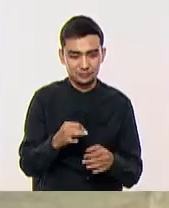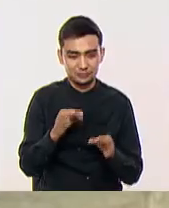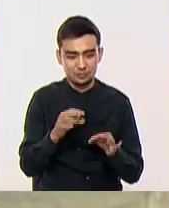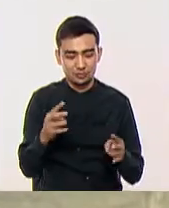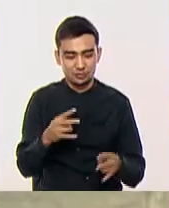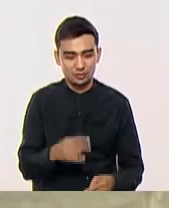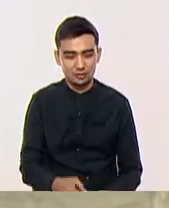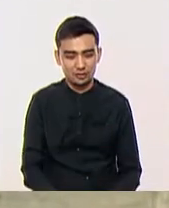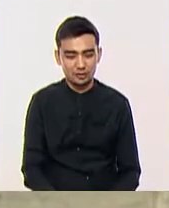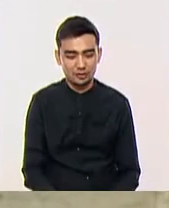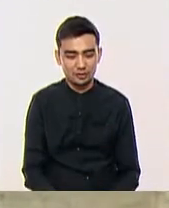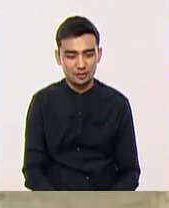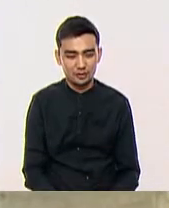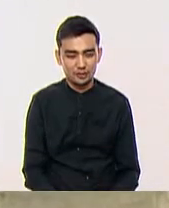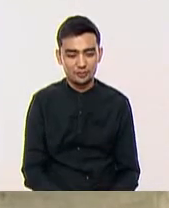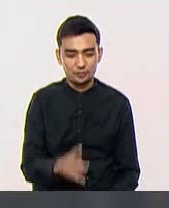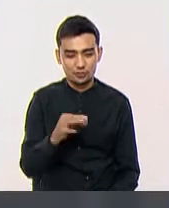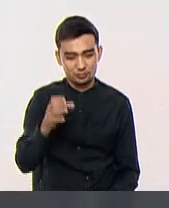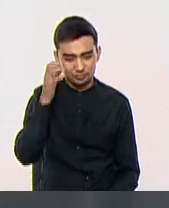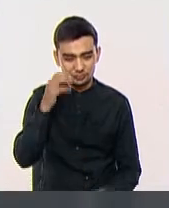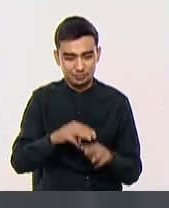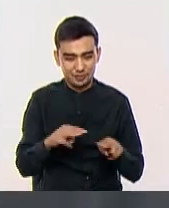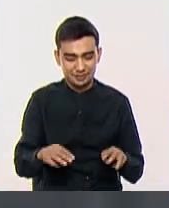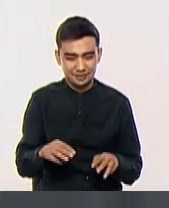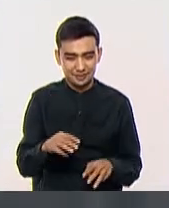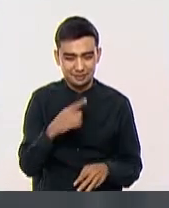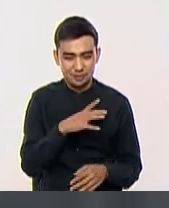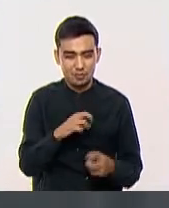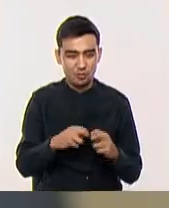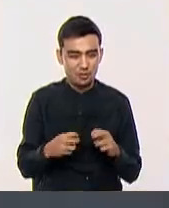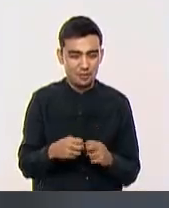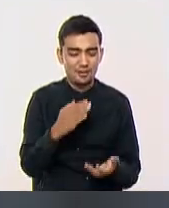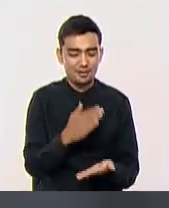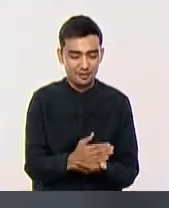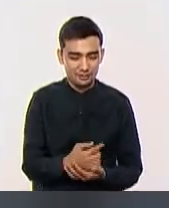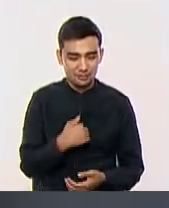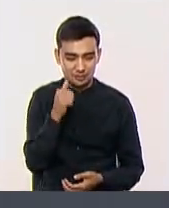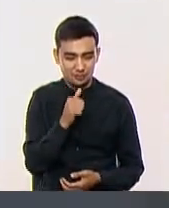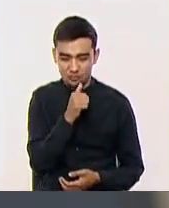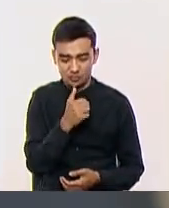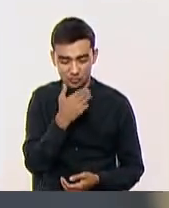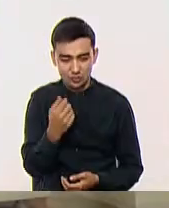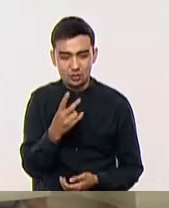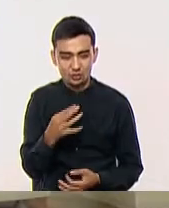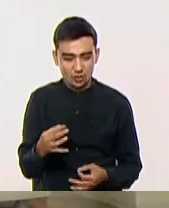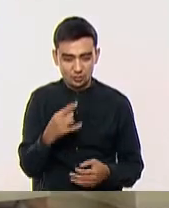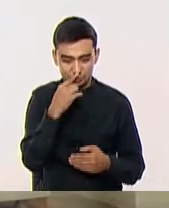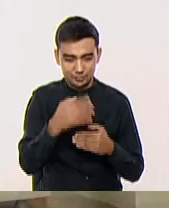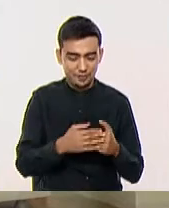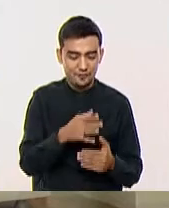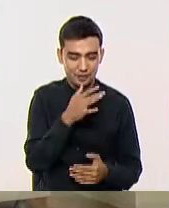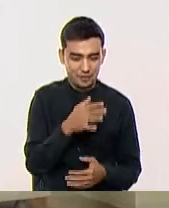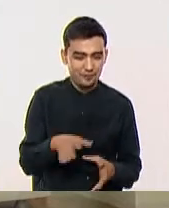сияқты. Ал ғылым министрі салада бірқатар проблемалардың барлығын жасырмады, бірақ алдағы